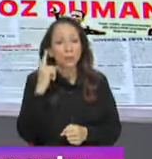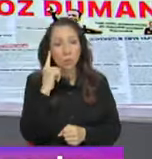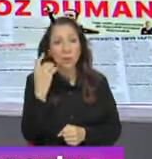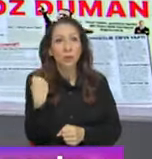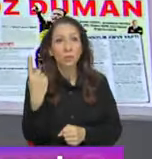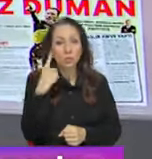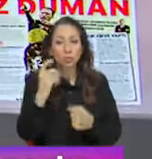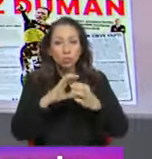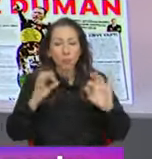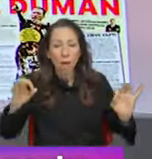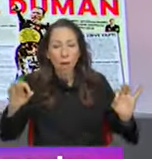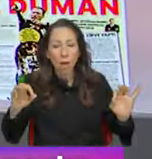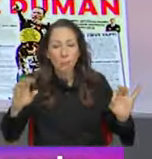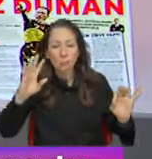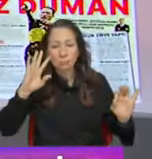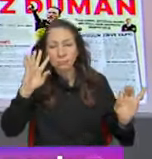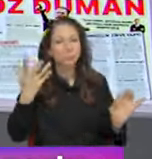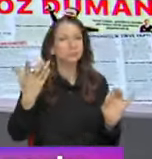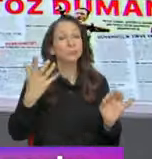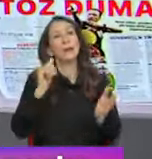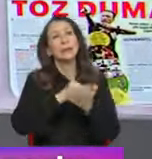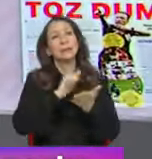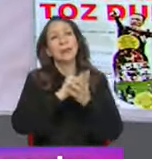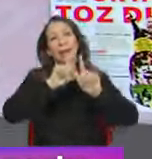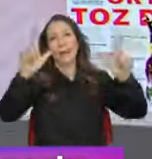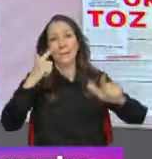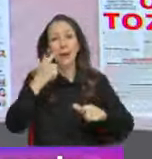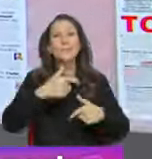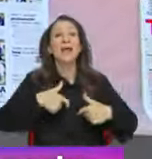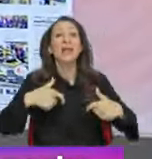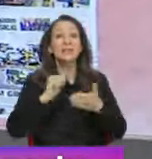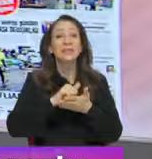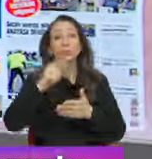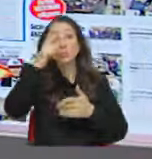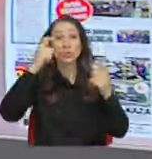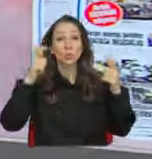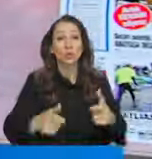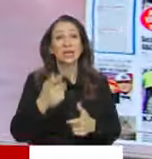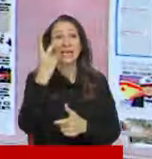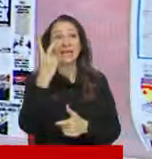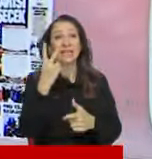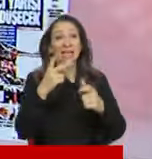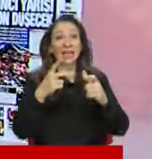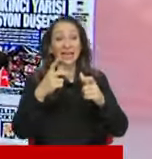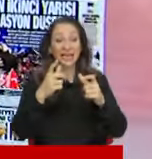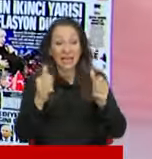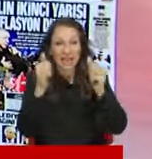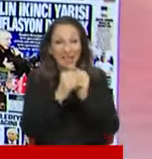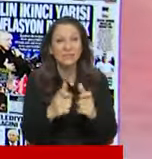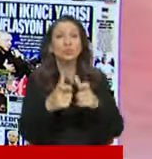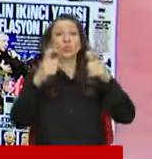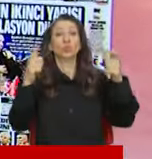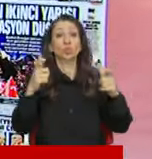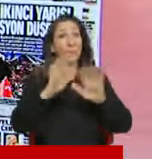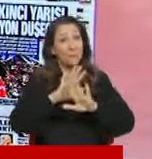yeni duyduğu söz cümle de bu Bakalım gazetelere Milliyet gazetesi ülkemiz iki kat daha büyüteceğiz iki kat